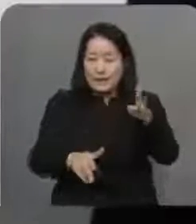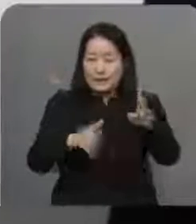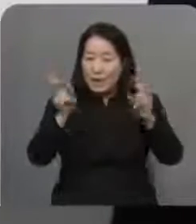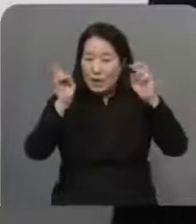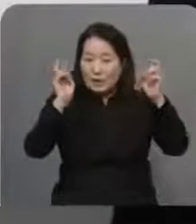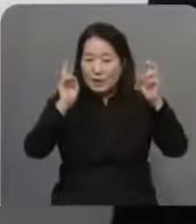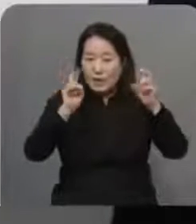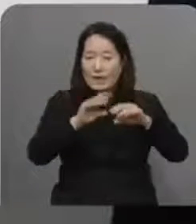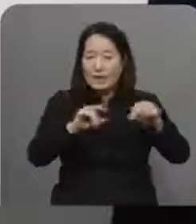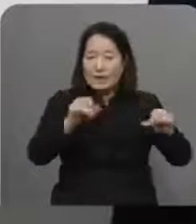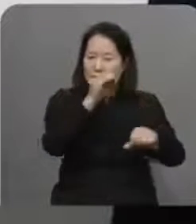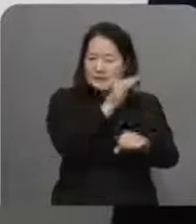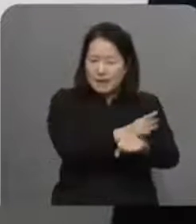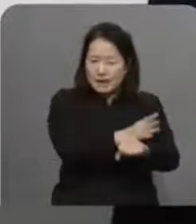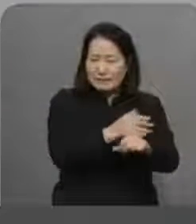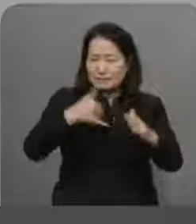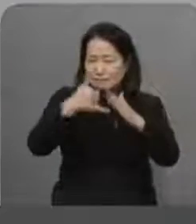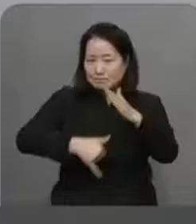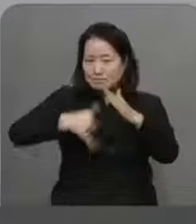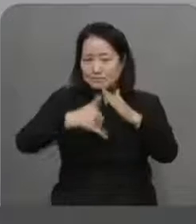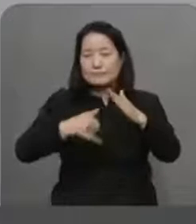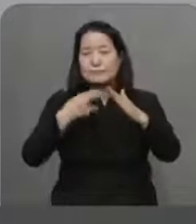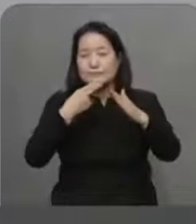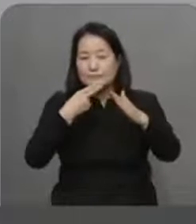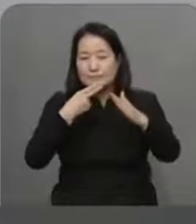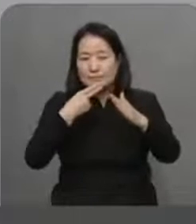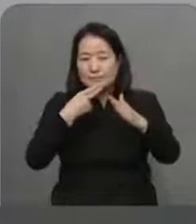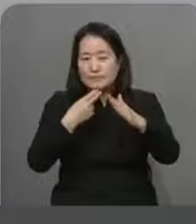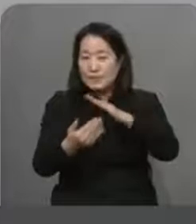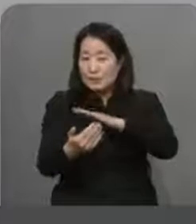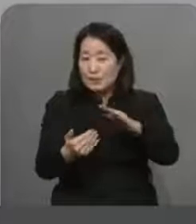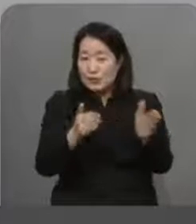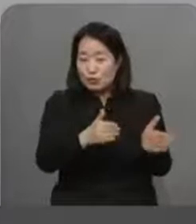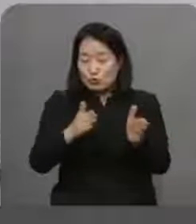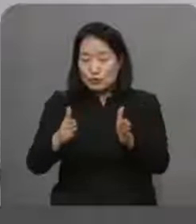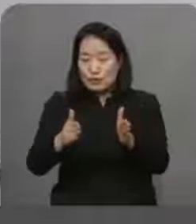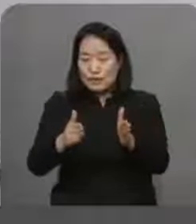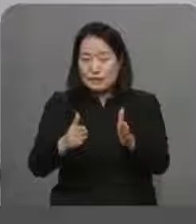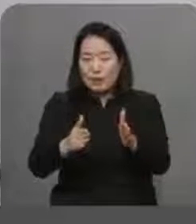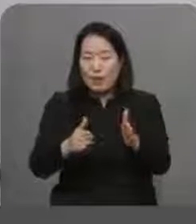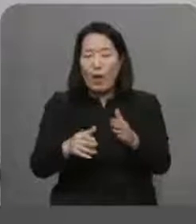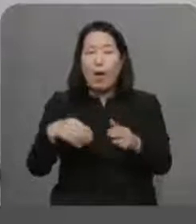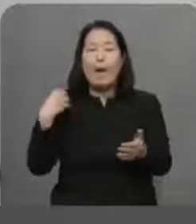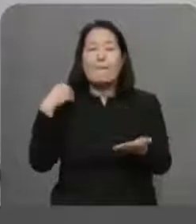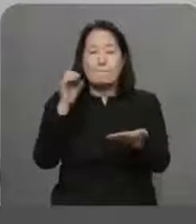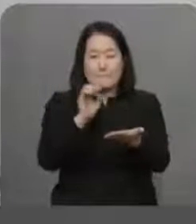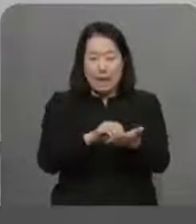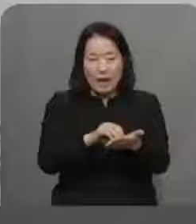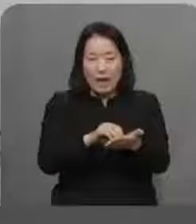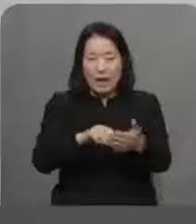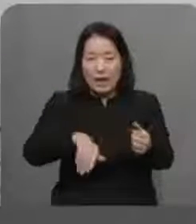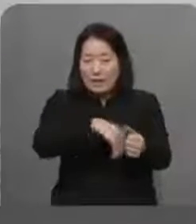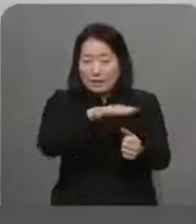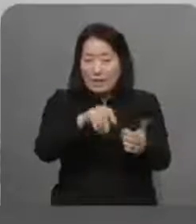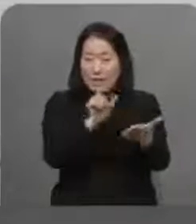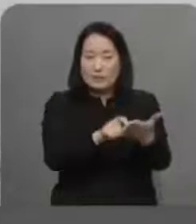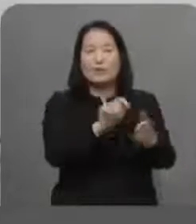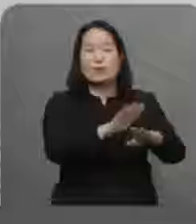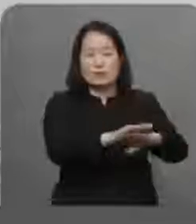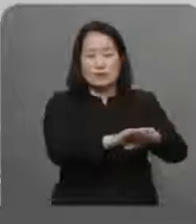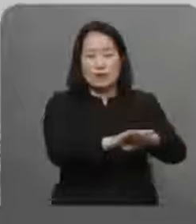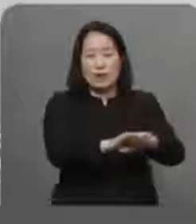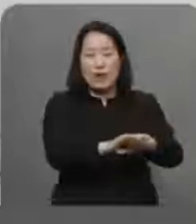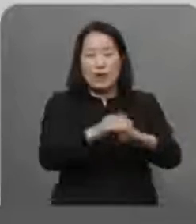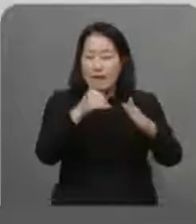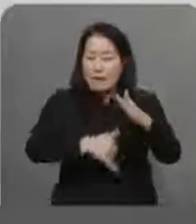땅만 사들이고 개발사업은 안 할 것에 대비해 판매 조항을 계약서에 명시했습니다 4 없이 허 바이오